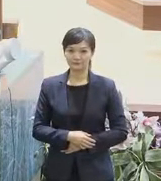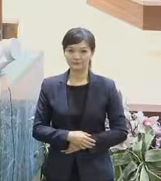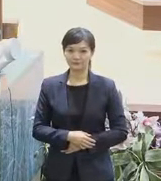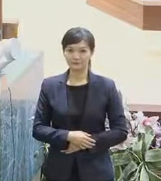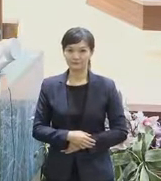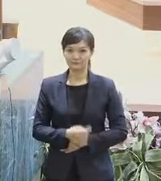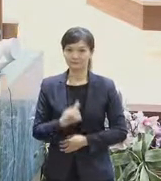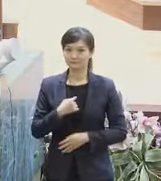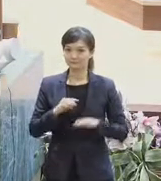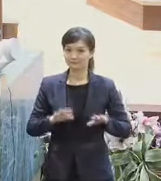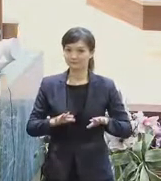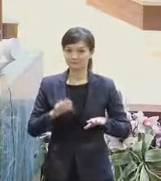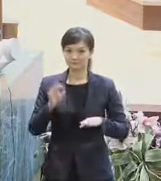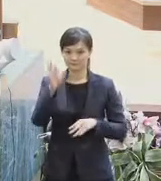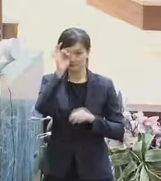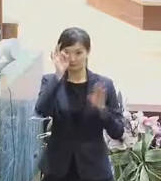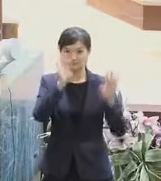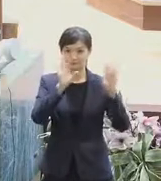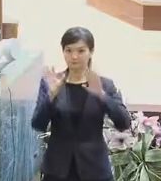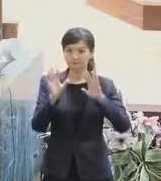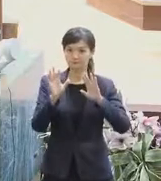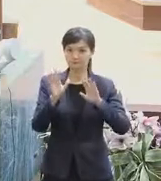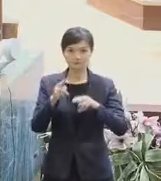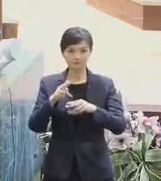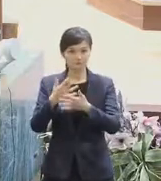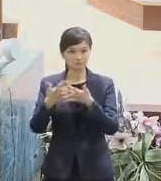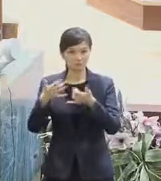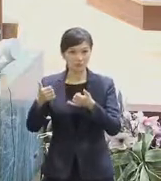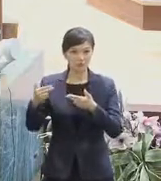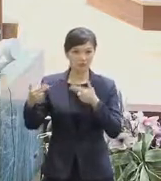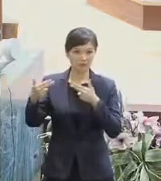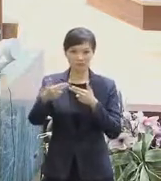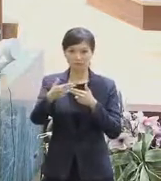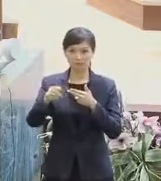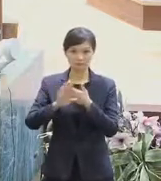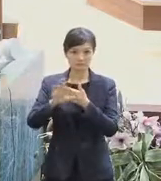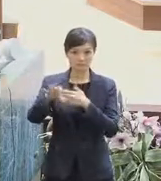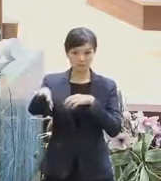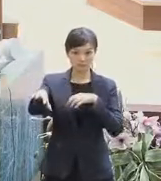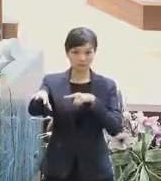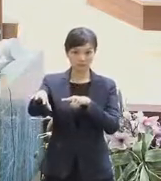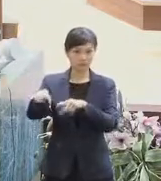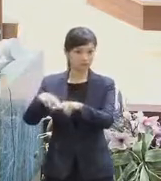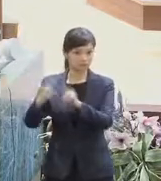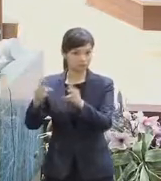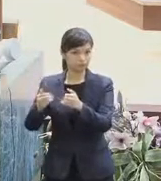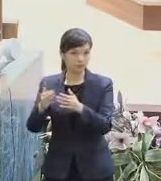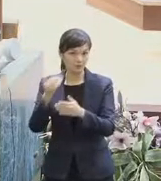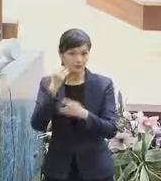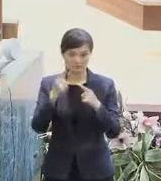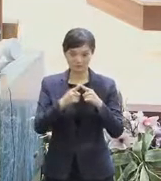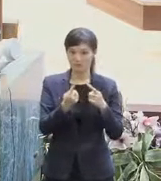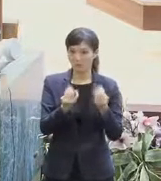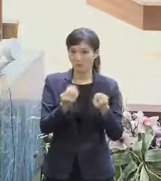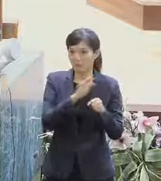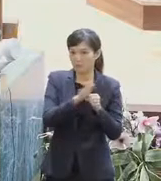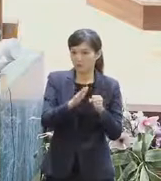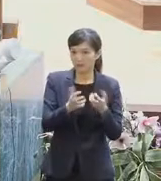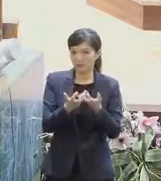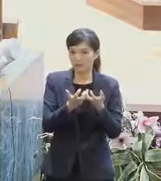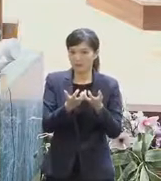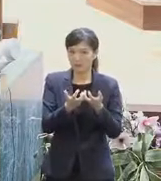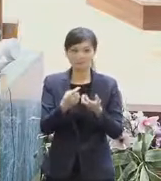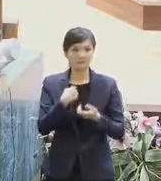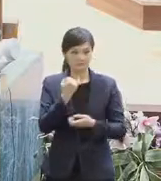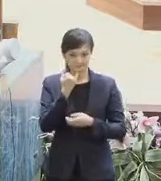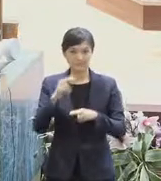我们今天会视情况开放马路对面的 C Hub 里面的场馆，如果人数超出预期的话，我们可能就会开放那边，